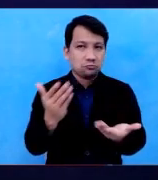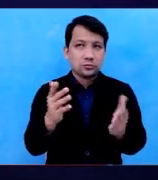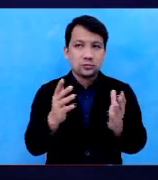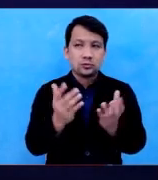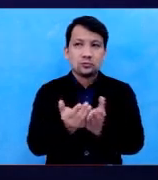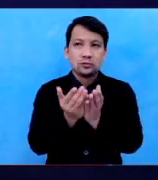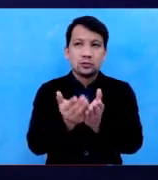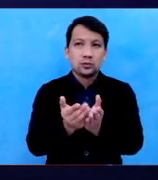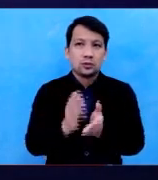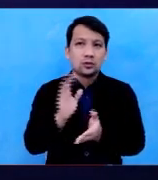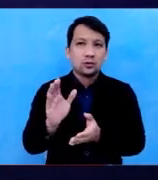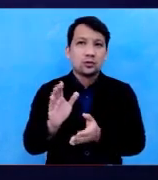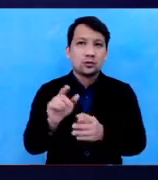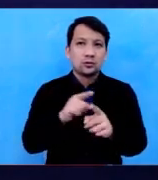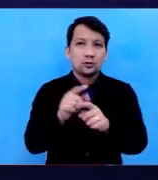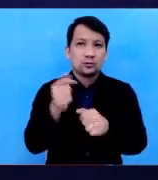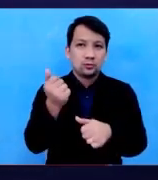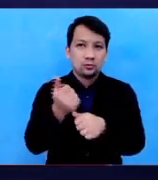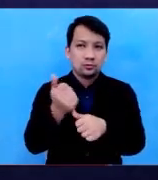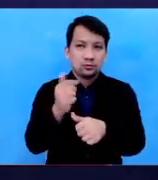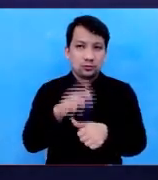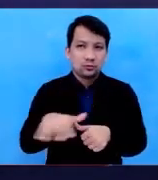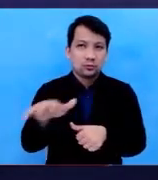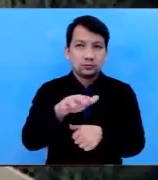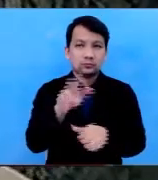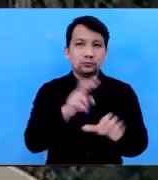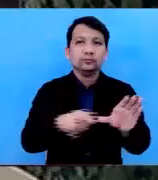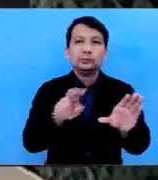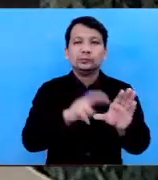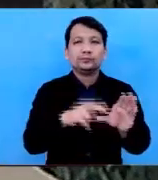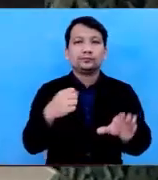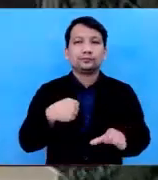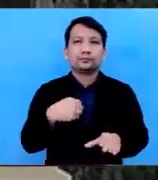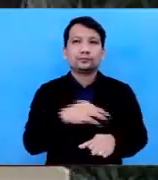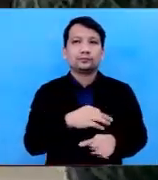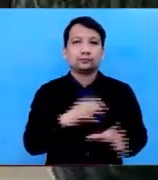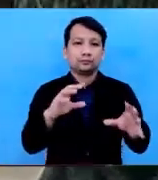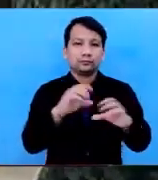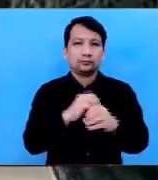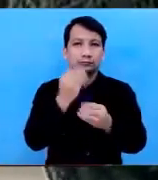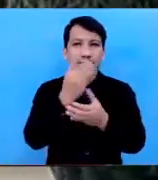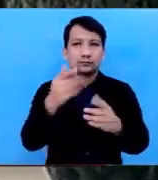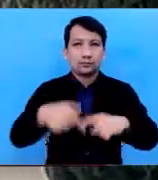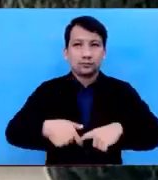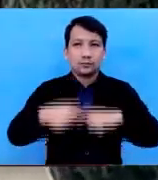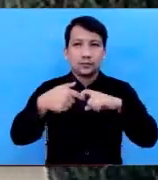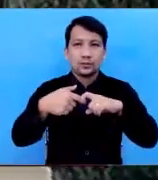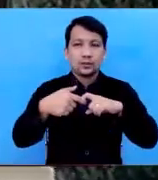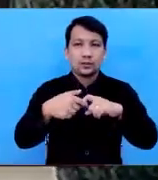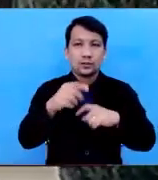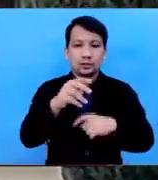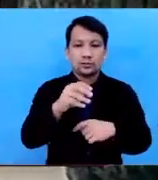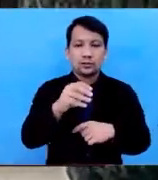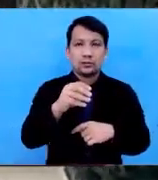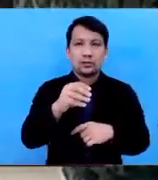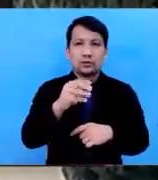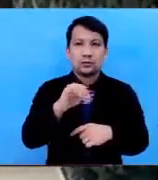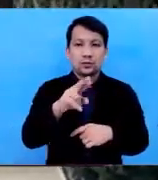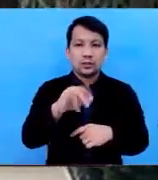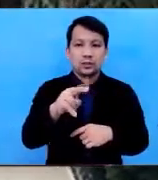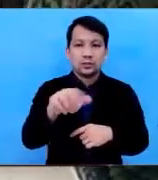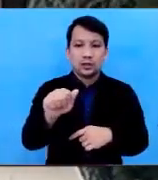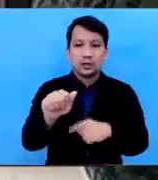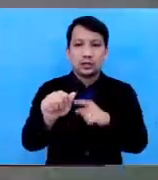daw sila ng full assistance sa lahat ng mga pasahero at crew. Sa kabila niyan, sinuspindi pa rin ng Maritime Industry Authority o Marina